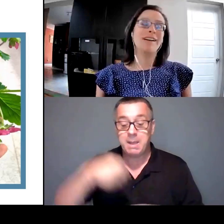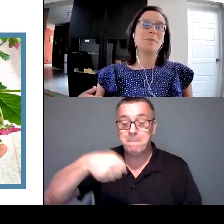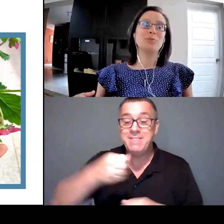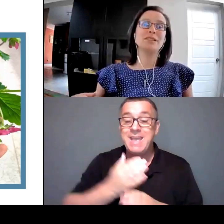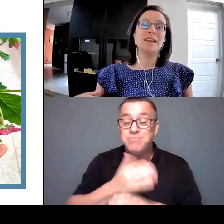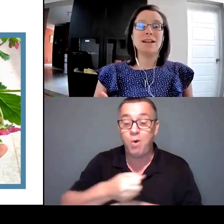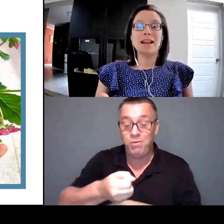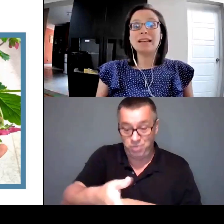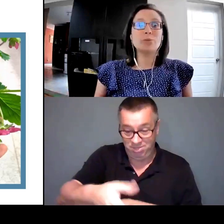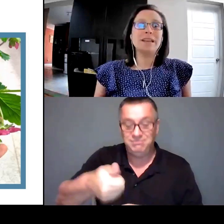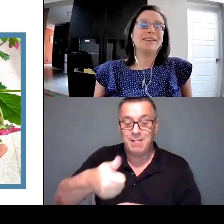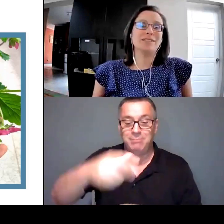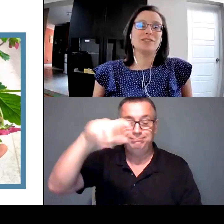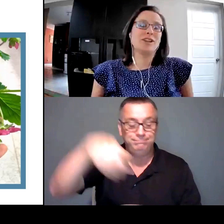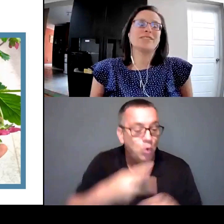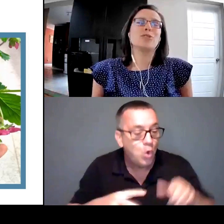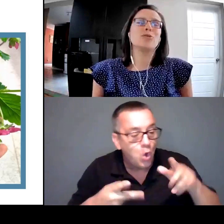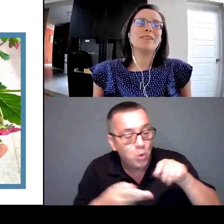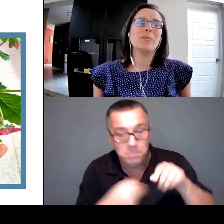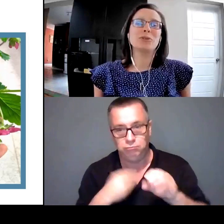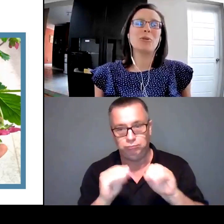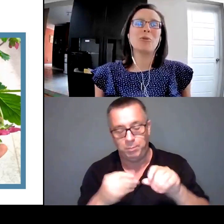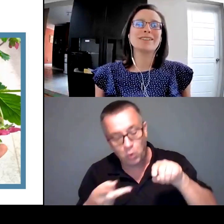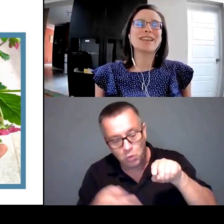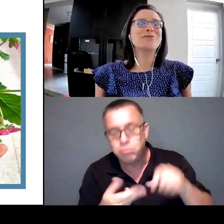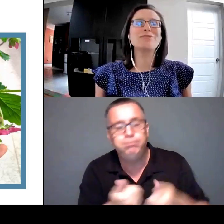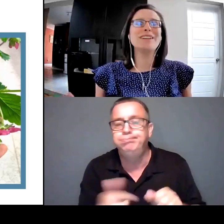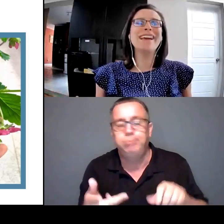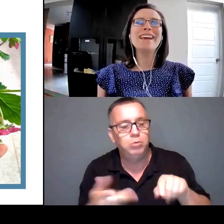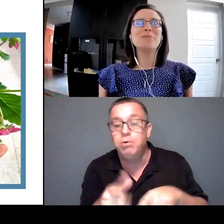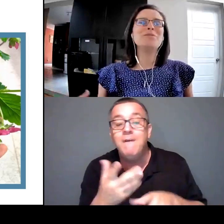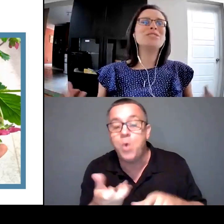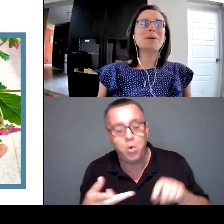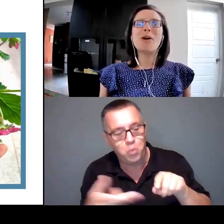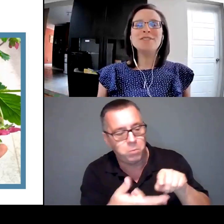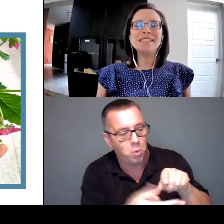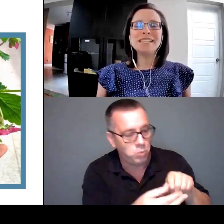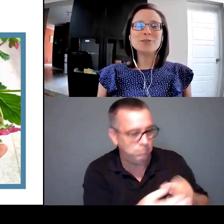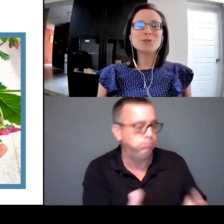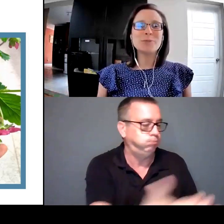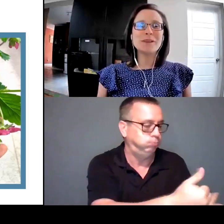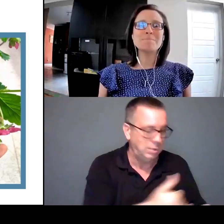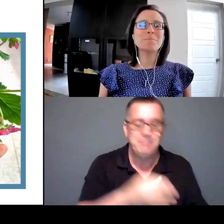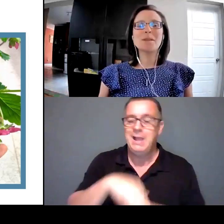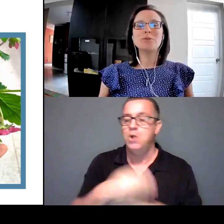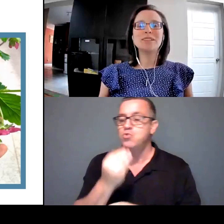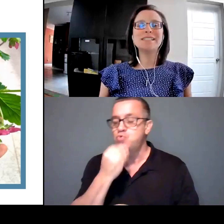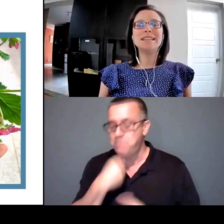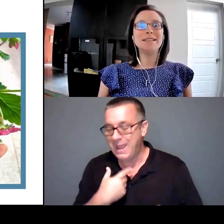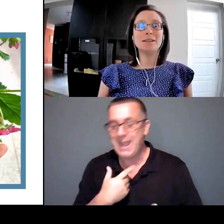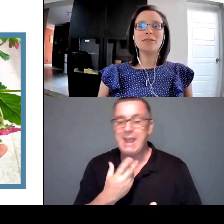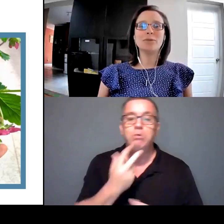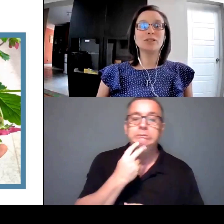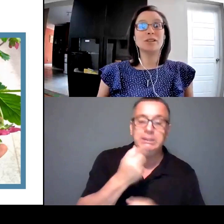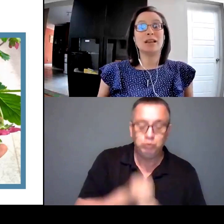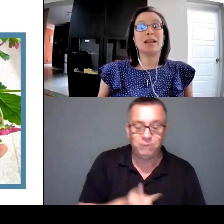bois, puis elle allait couper, je la faisais couper n'importe quoi, ce qu'elle voulait. Puis, j'improvisais le souper ou le dîner,